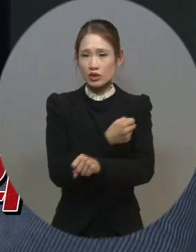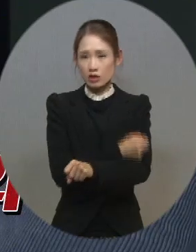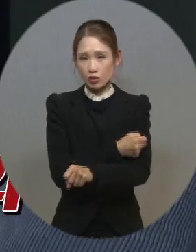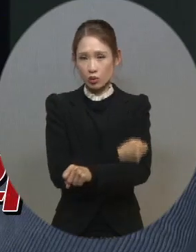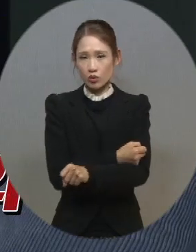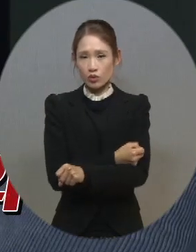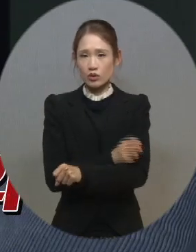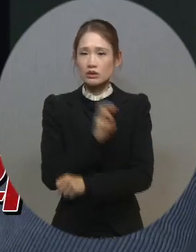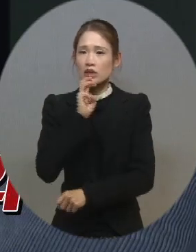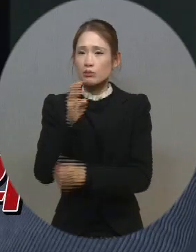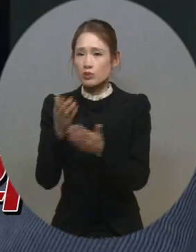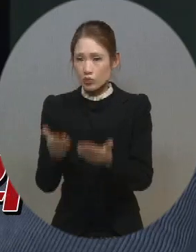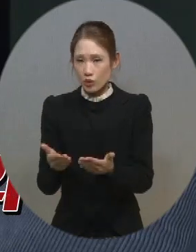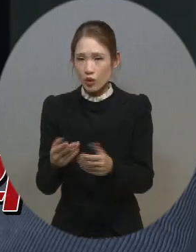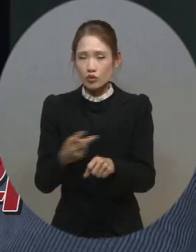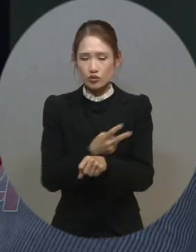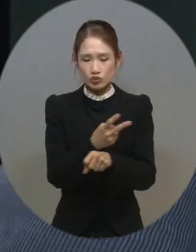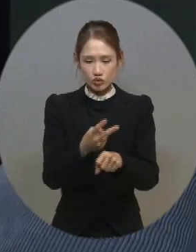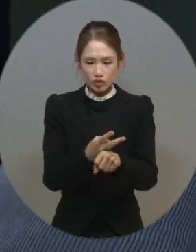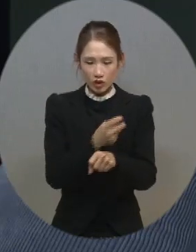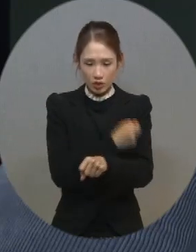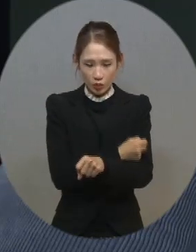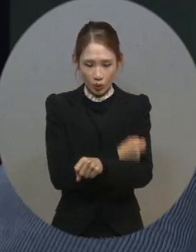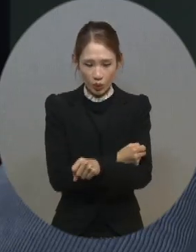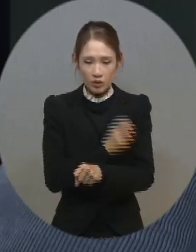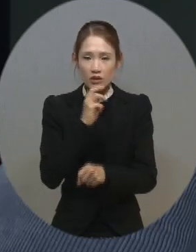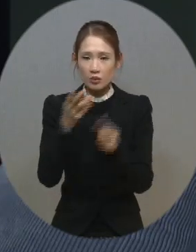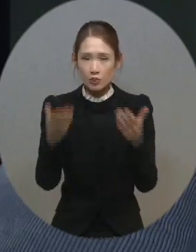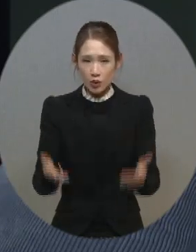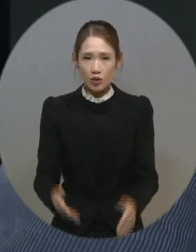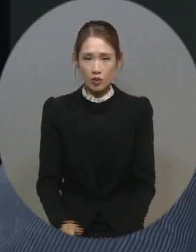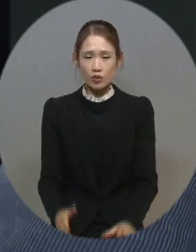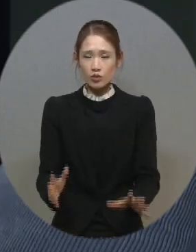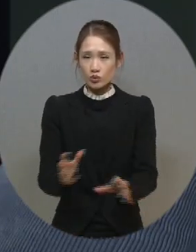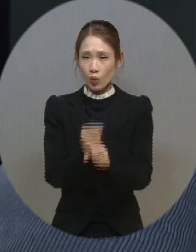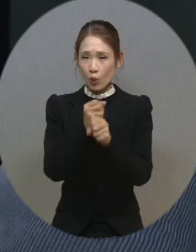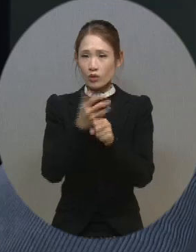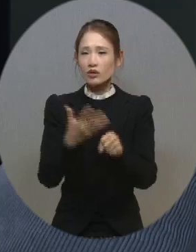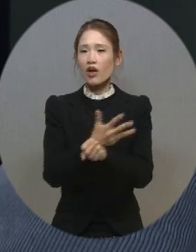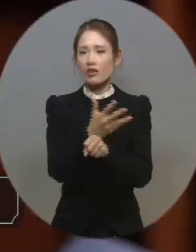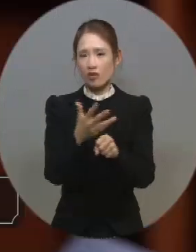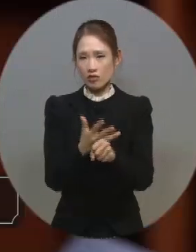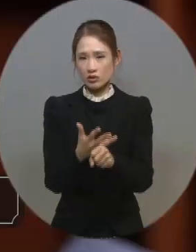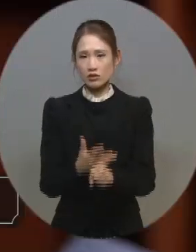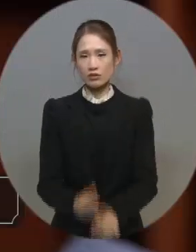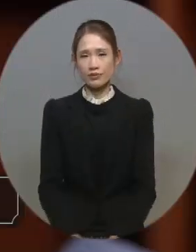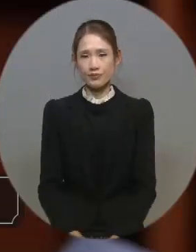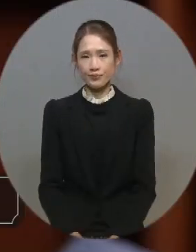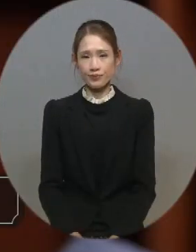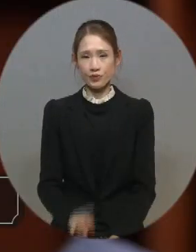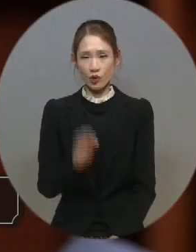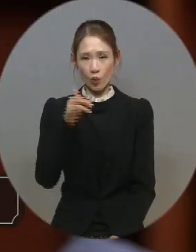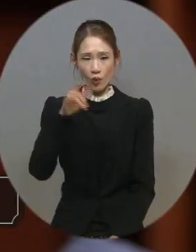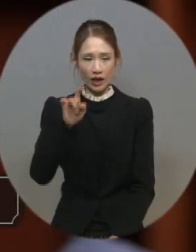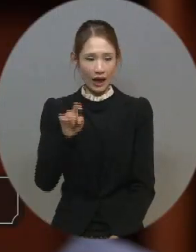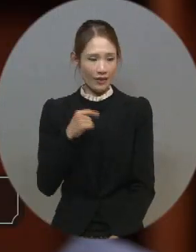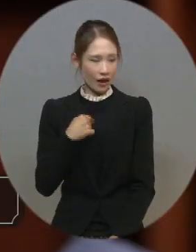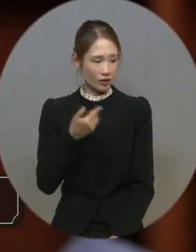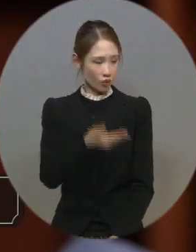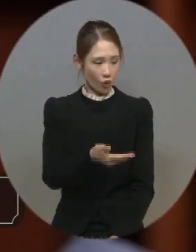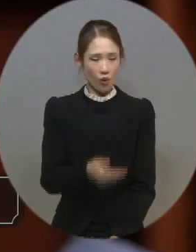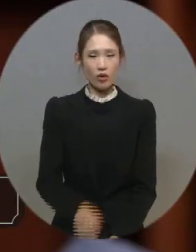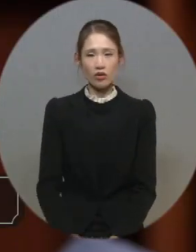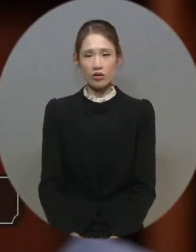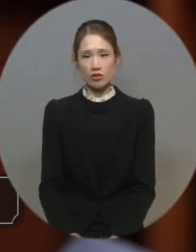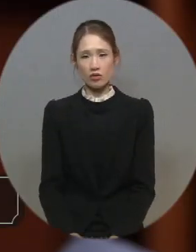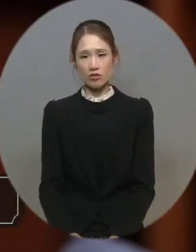30분 쉬고 2시간 노동하고 30분 쉬고 그렇게 해서 8시간을 하거든요. 꽃갱이 하나 주고 예.